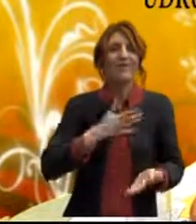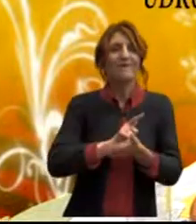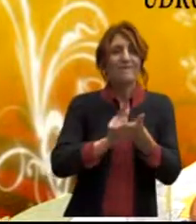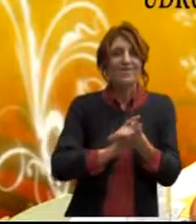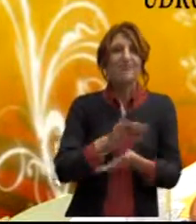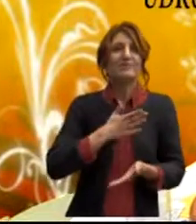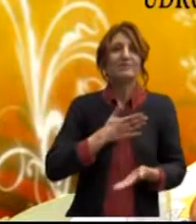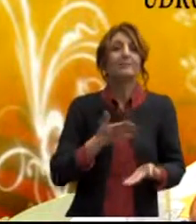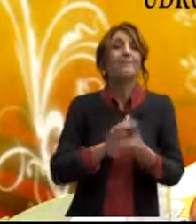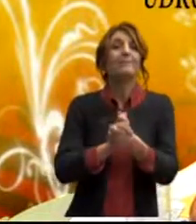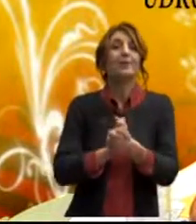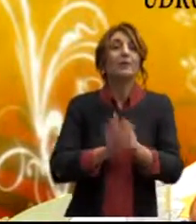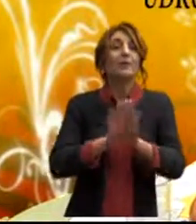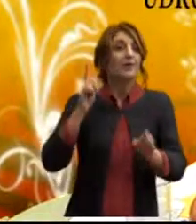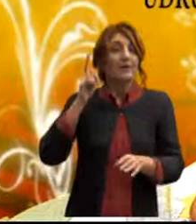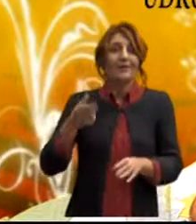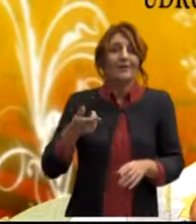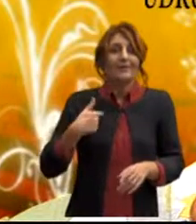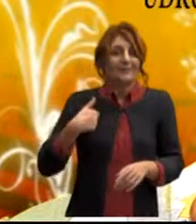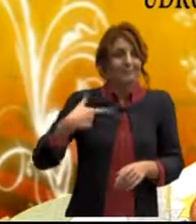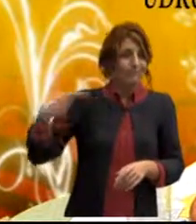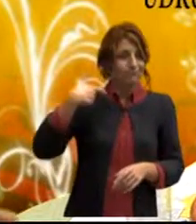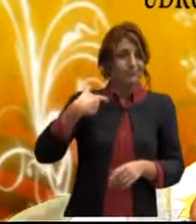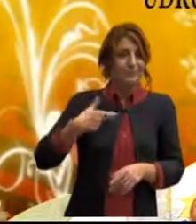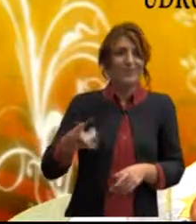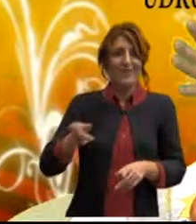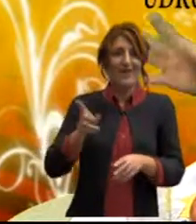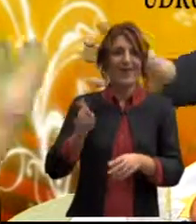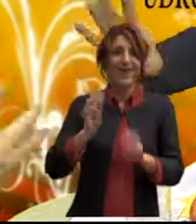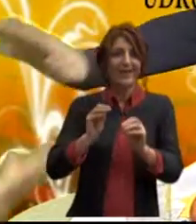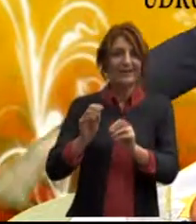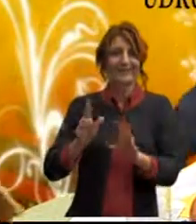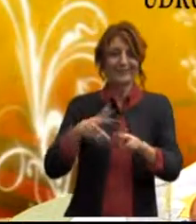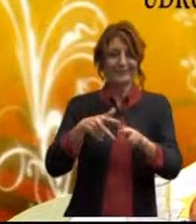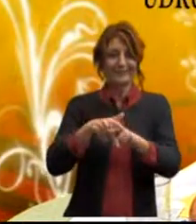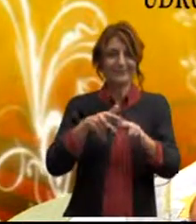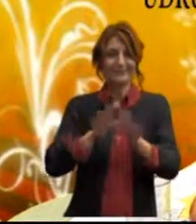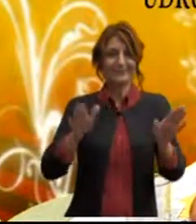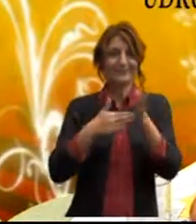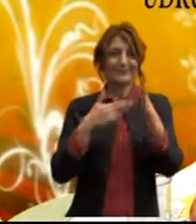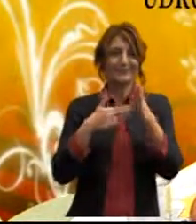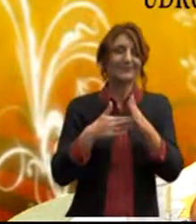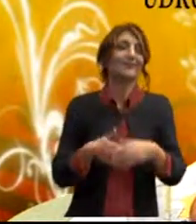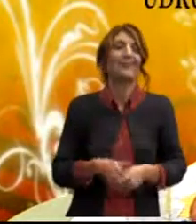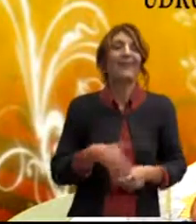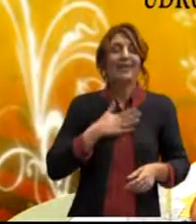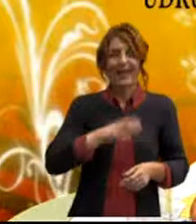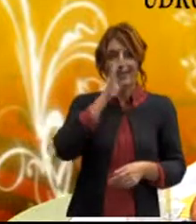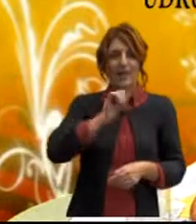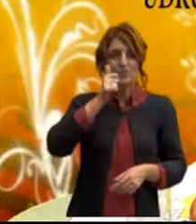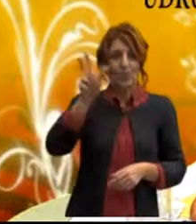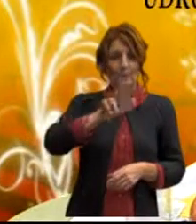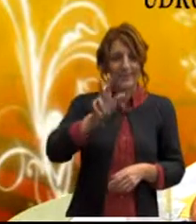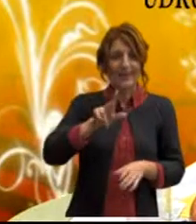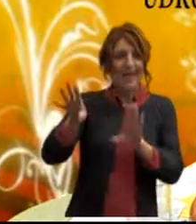sebe, prijateljstvo. Ovi će mene moji ubiti režiseri. Jer ja uvijek... Evo, dragi gledatelji, sutra u 15 sati